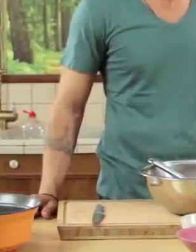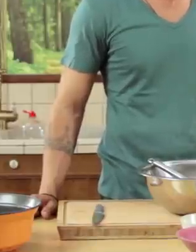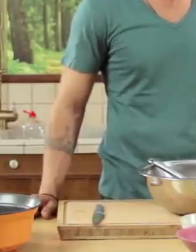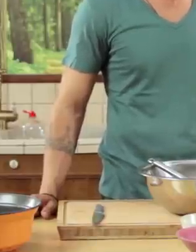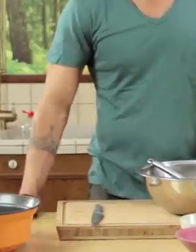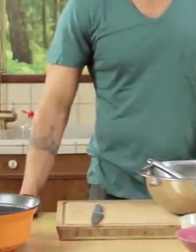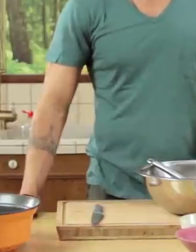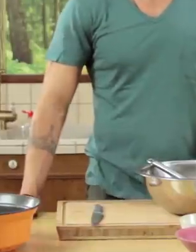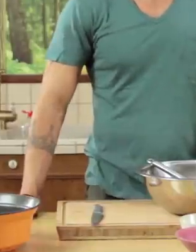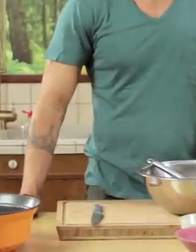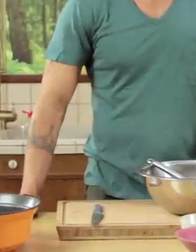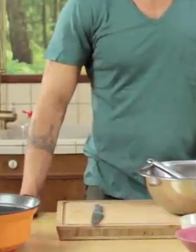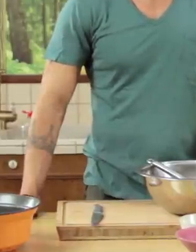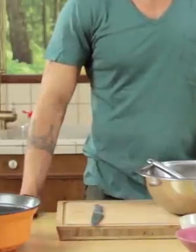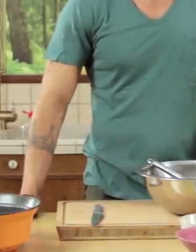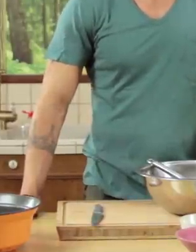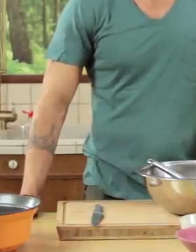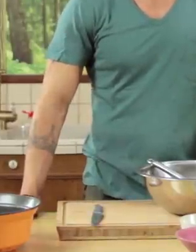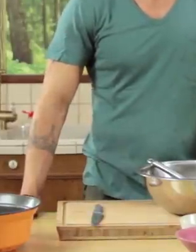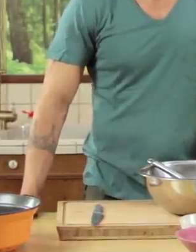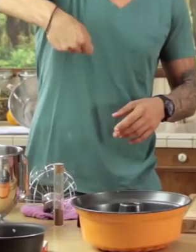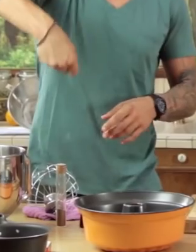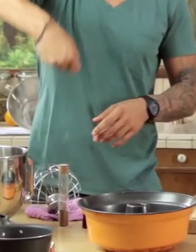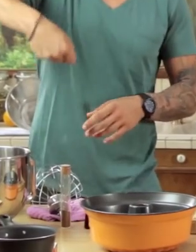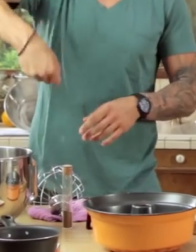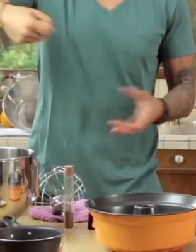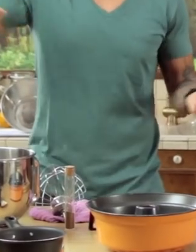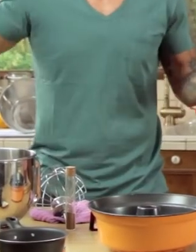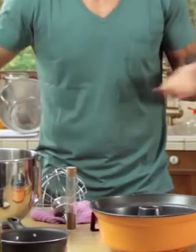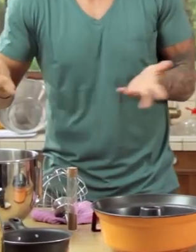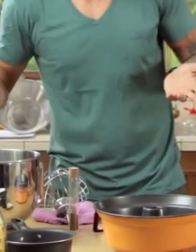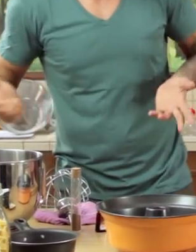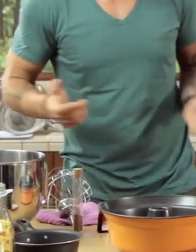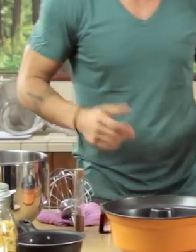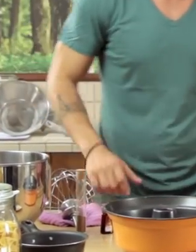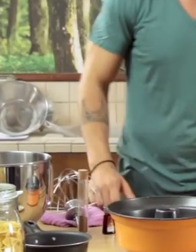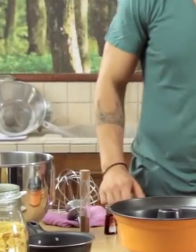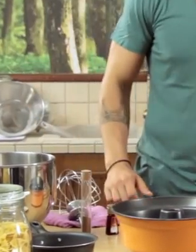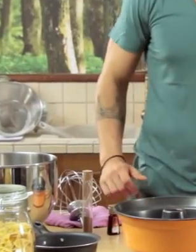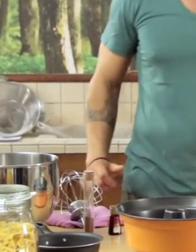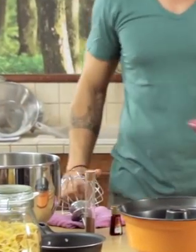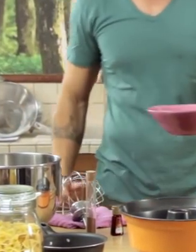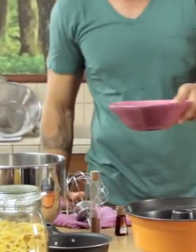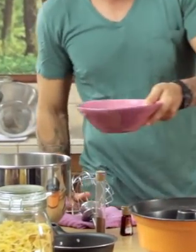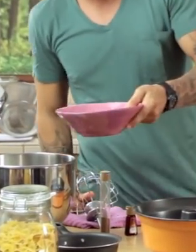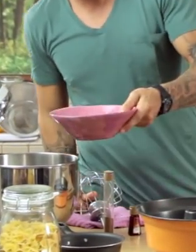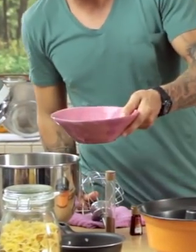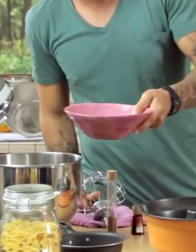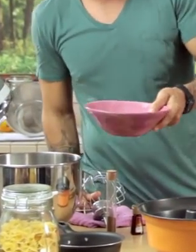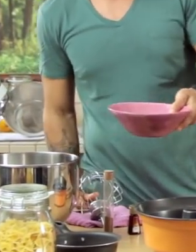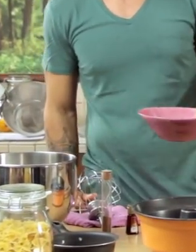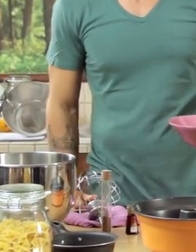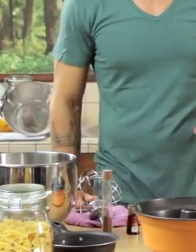σε περνάω από το σπίτι. Θυμάσαι που όταν ήμασταν μικροί μου έτρεγες όλες τις κοπέλες. Χειρός που μια χαρά είναι. Δεν υπάρχει κανένα πρόβλημα. Και βάζω το 8...